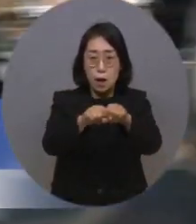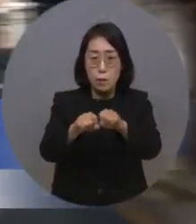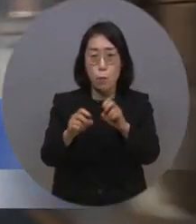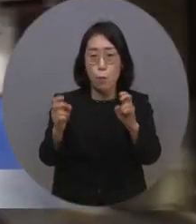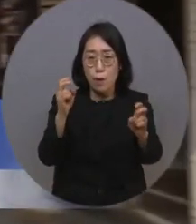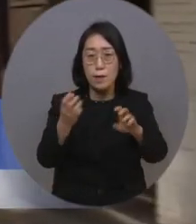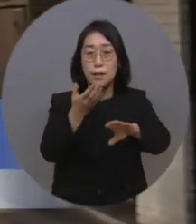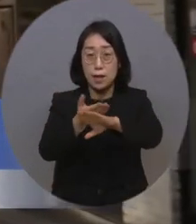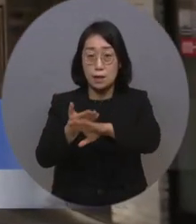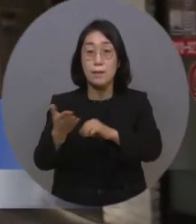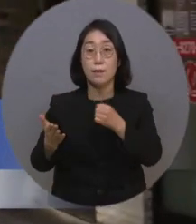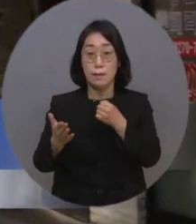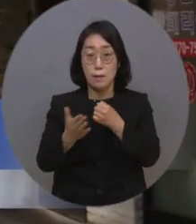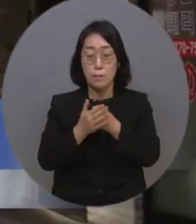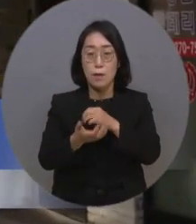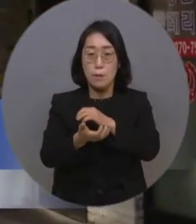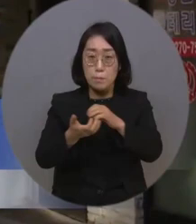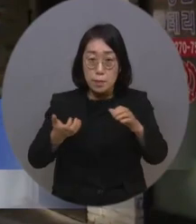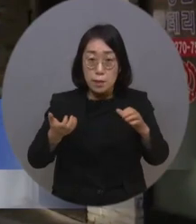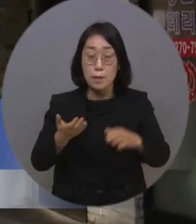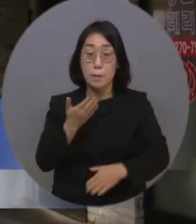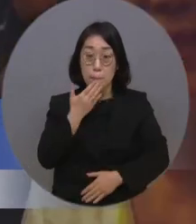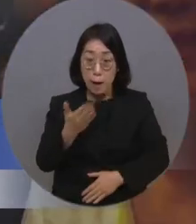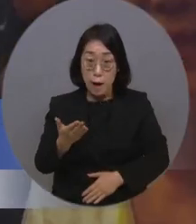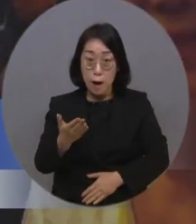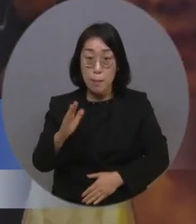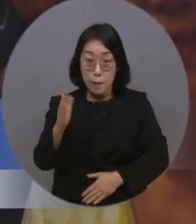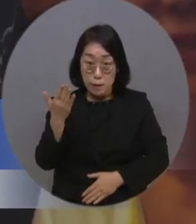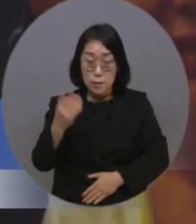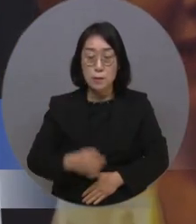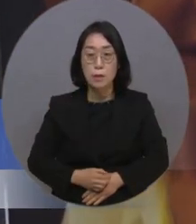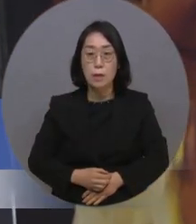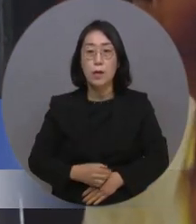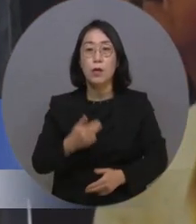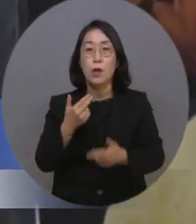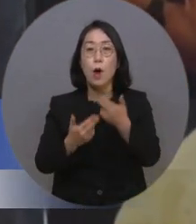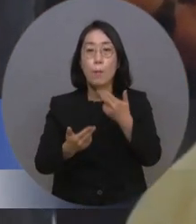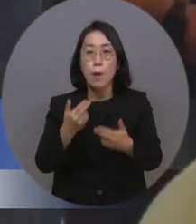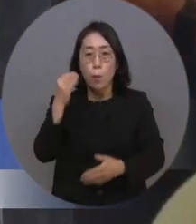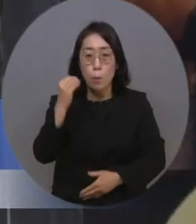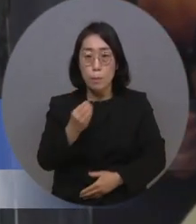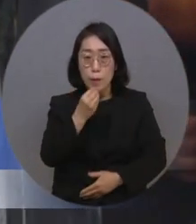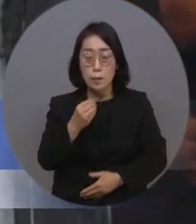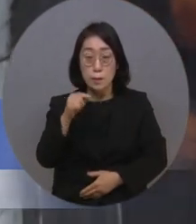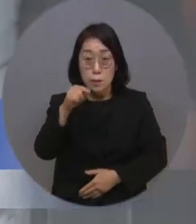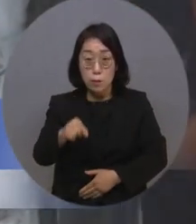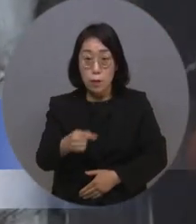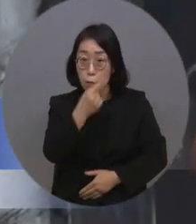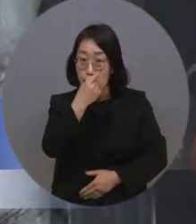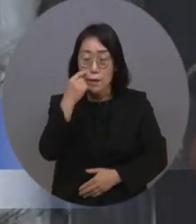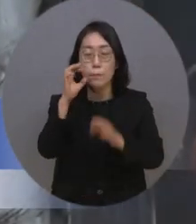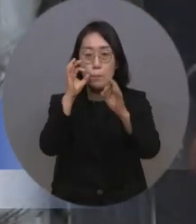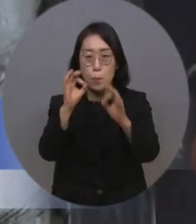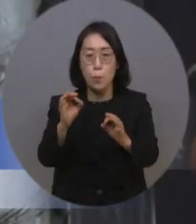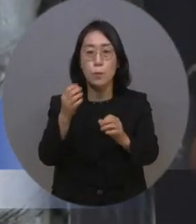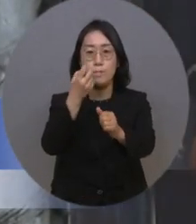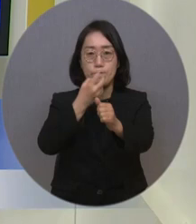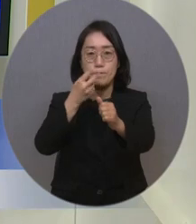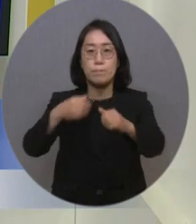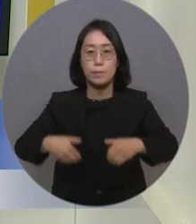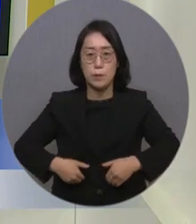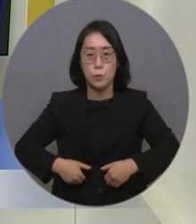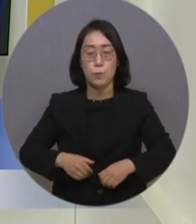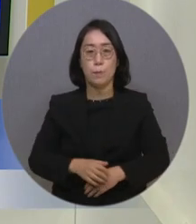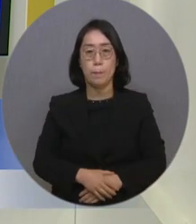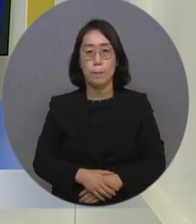운영회사가 다르기 때문에 대상자는 한국 도시가스 협회 홈페이지에서 우선적으로 확인을 해야 합니다